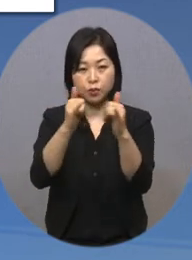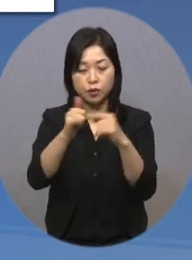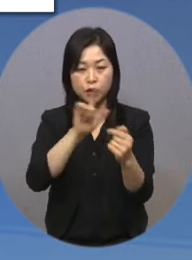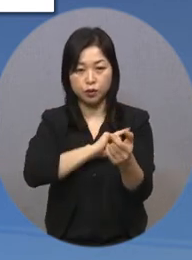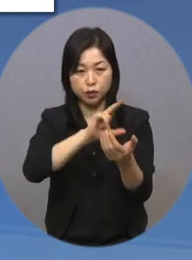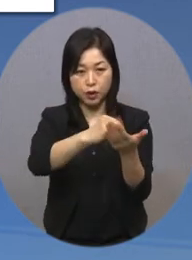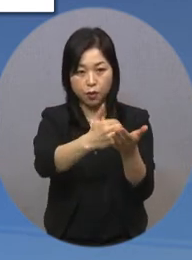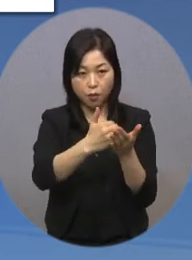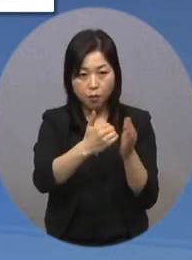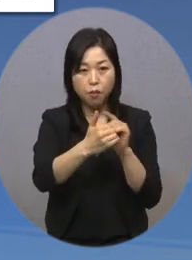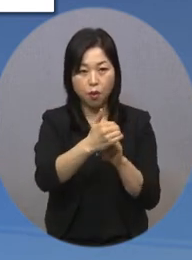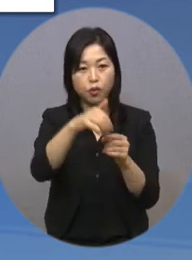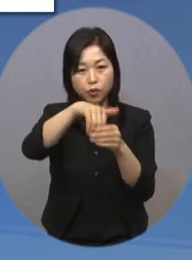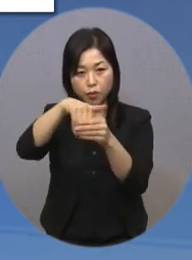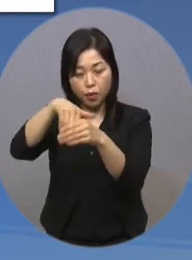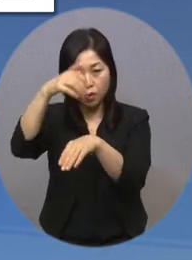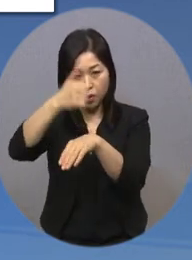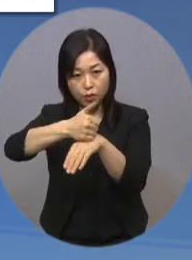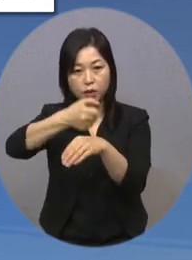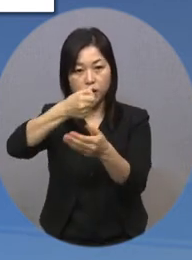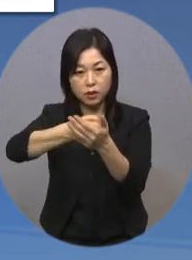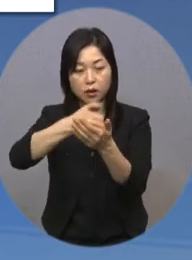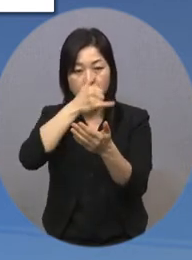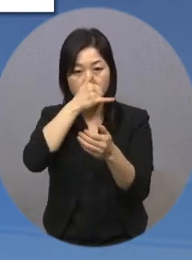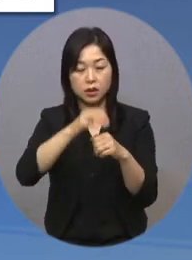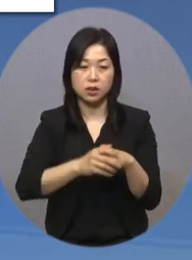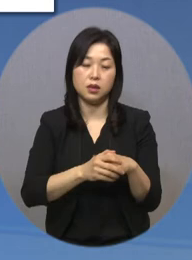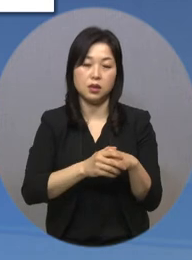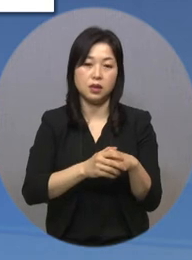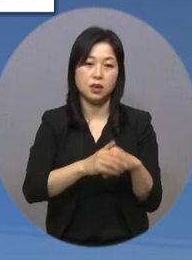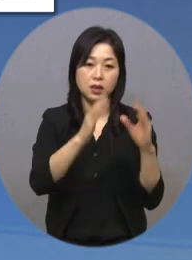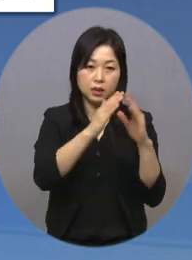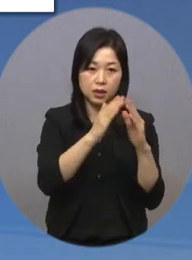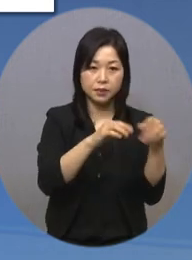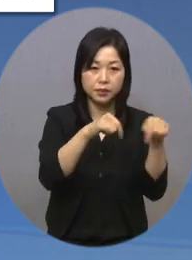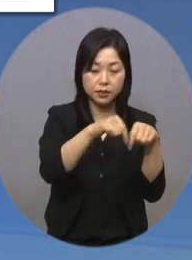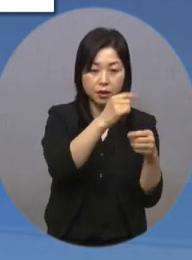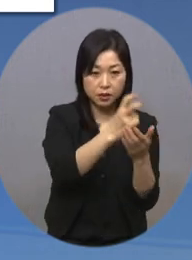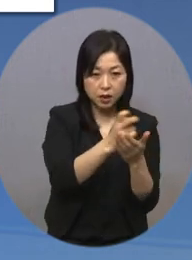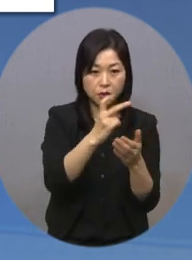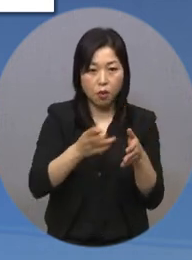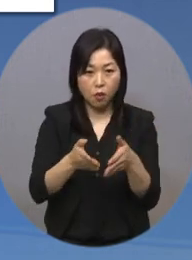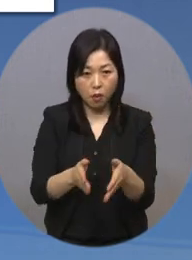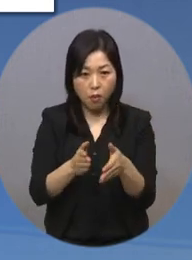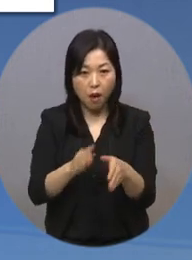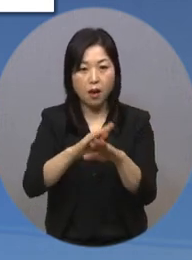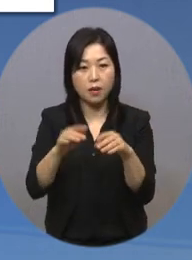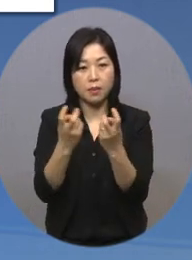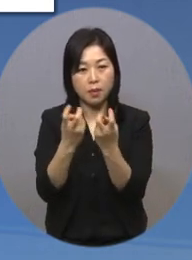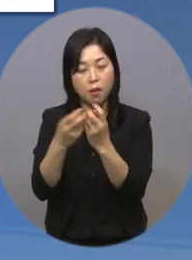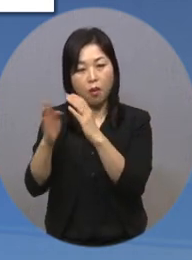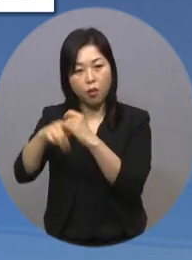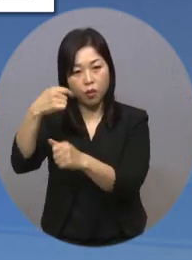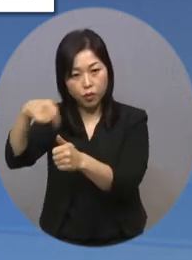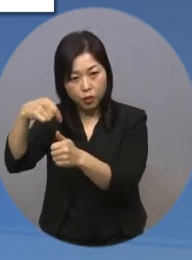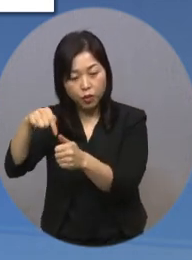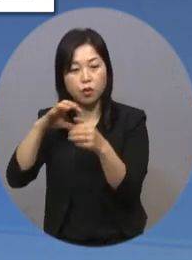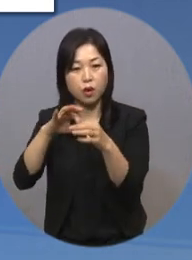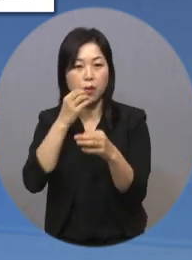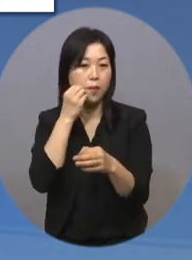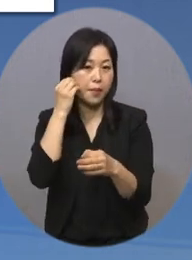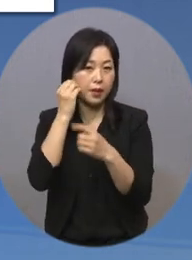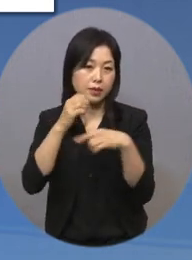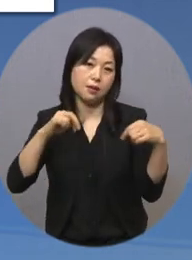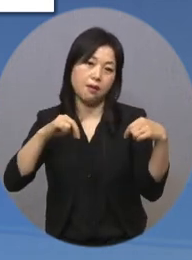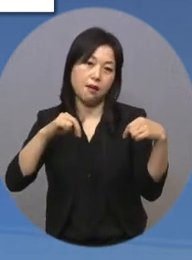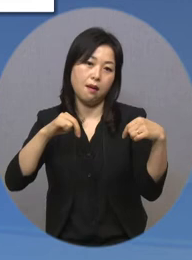공모, 투표를 거쳐 선정된 부동산 정책, 저출산 극복, 공교육 정책에 관해 홈페이지 댓글 토론이